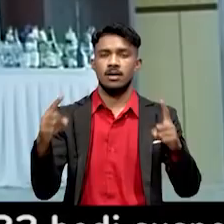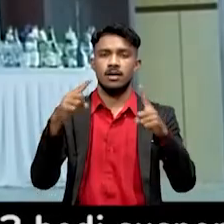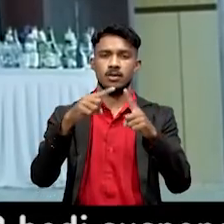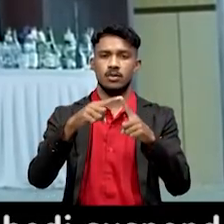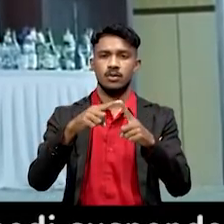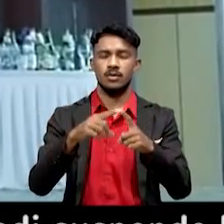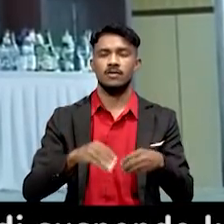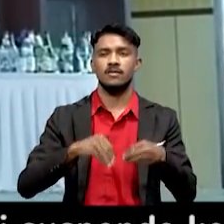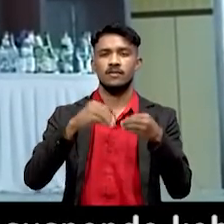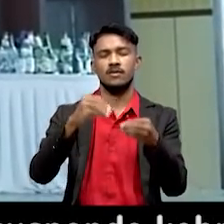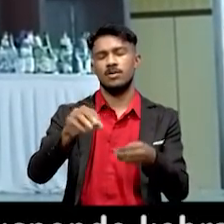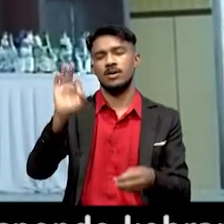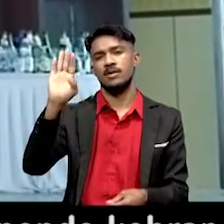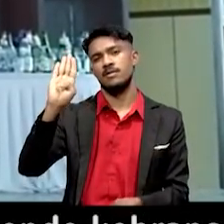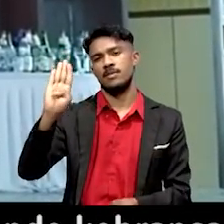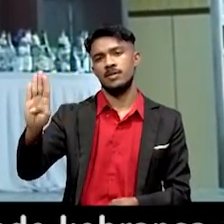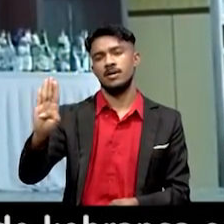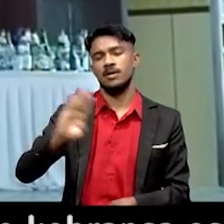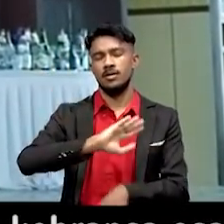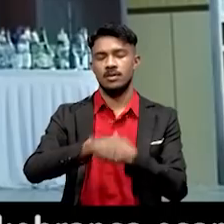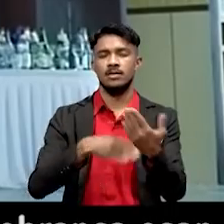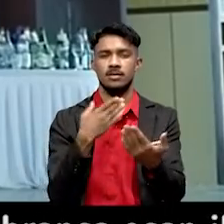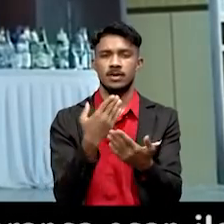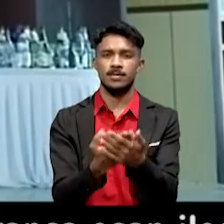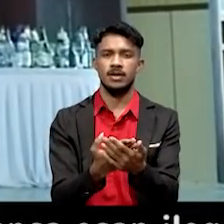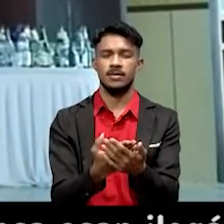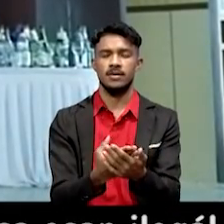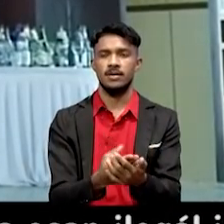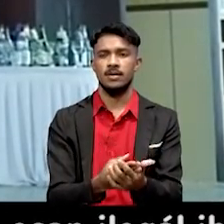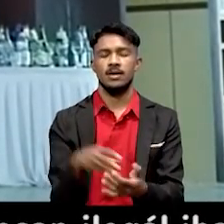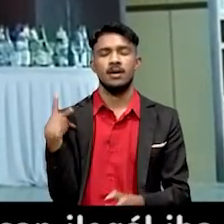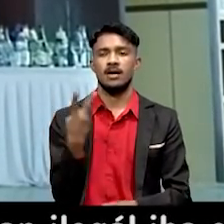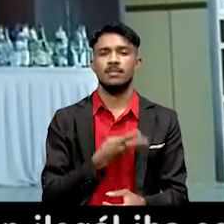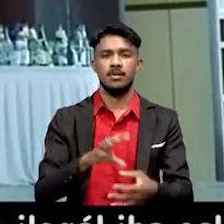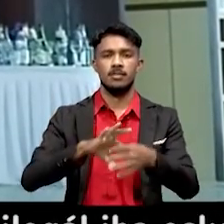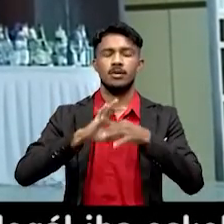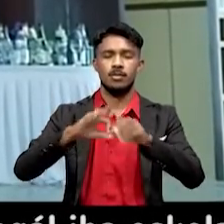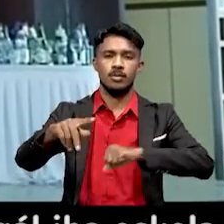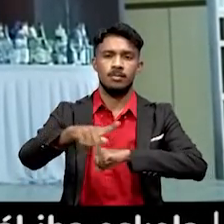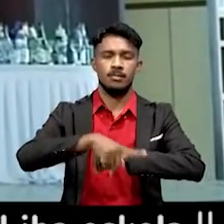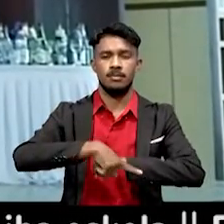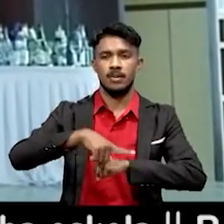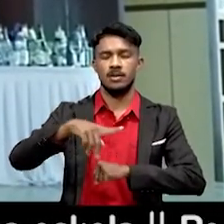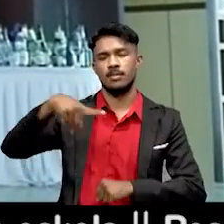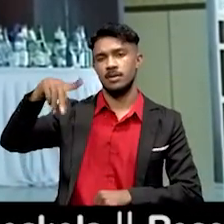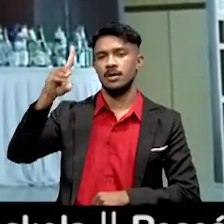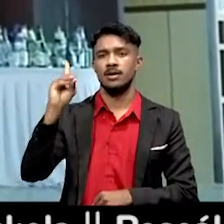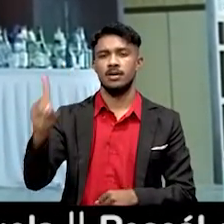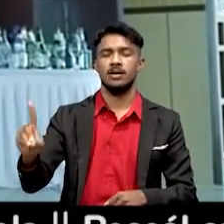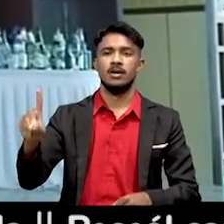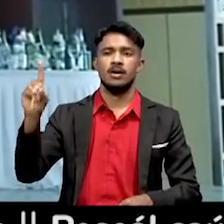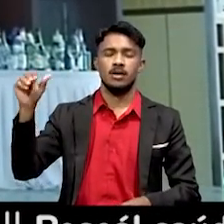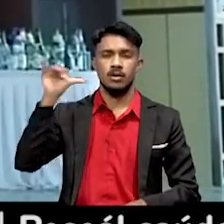posai iha media Facebook ga media sosial balu. Ami PD hose kahu situ kurua totuk sanolu